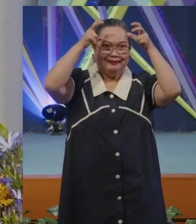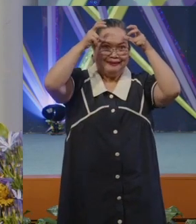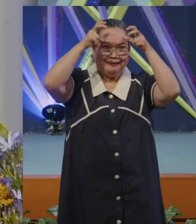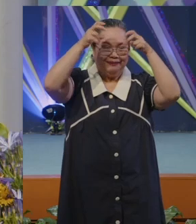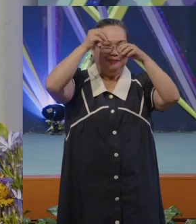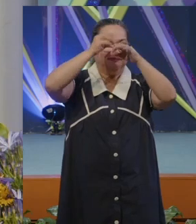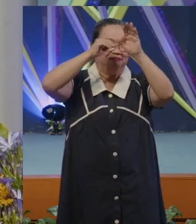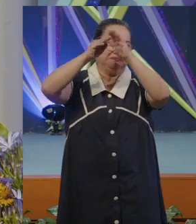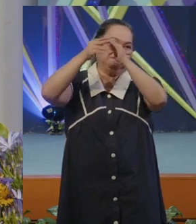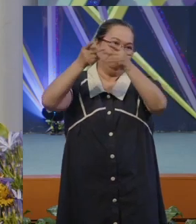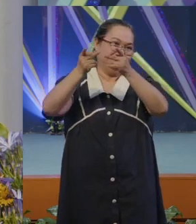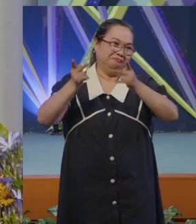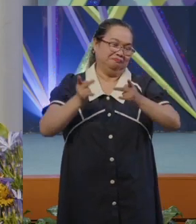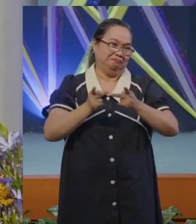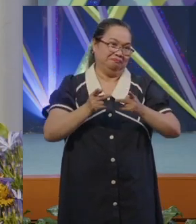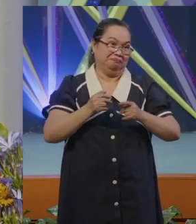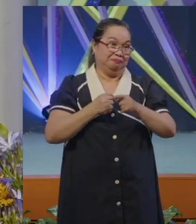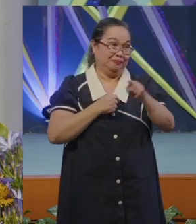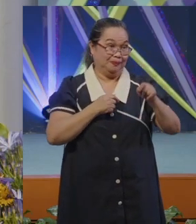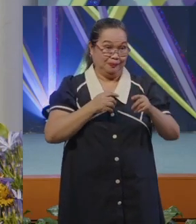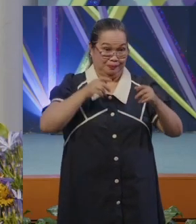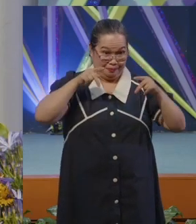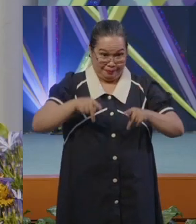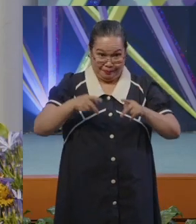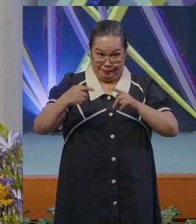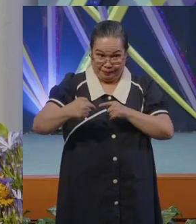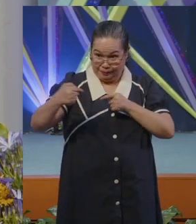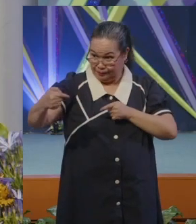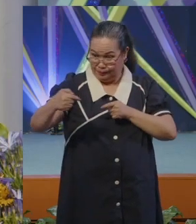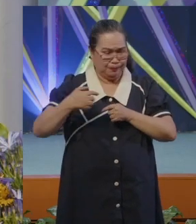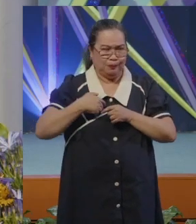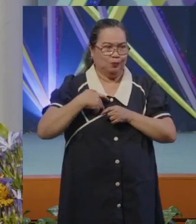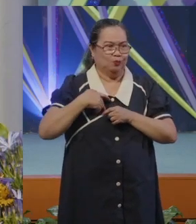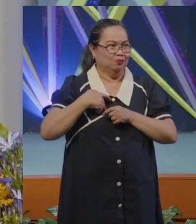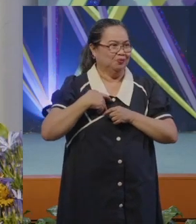heavenly places." Yan po ang ating kalaban.